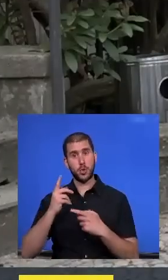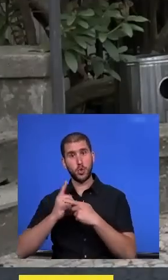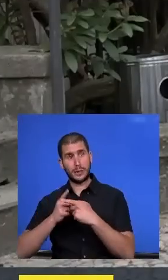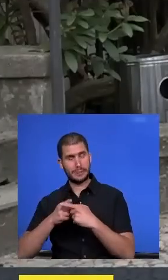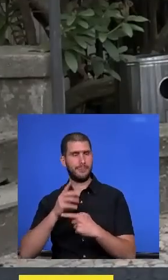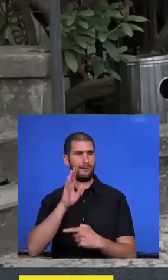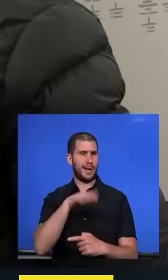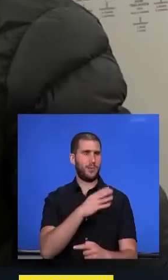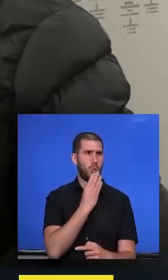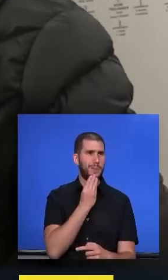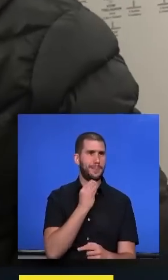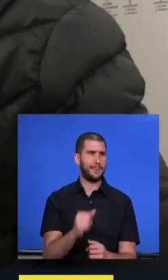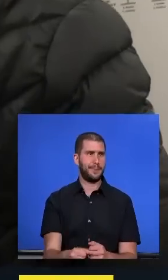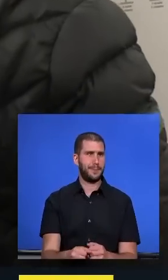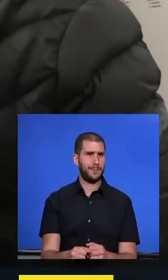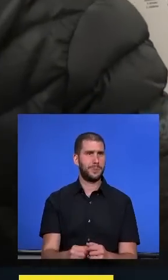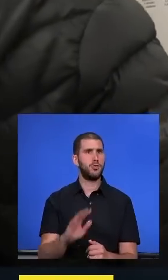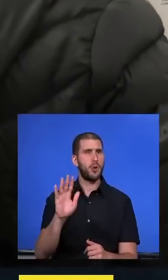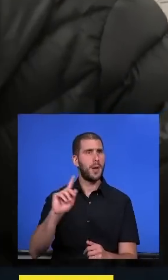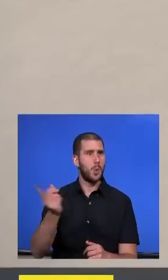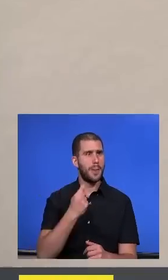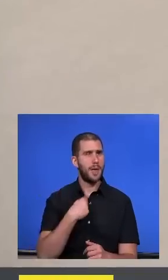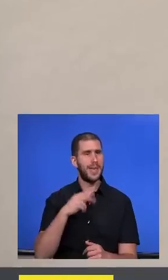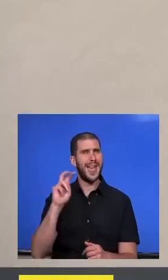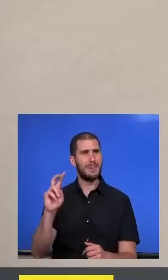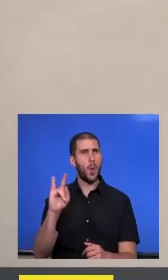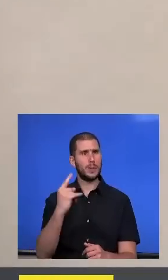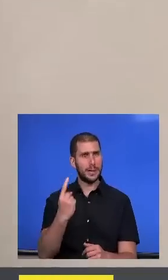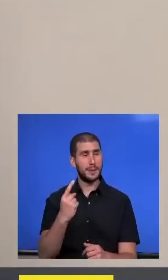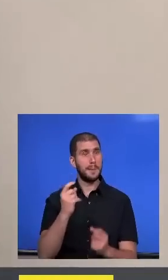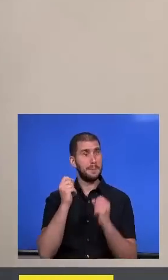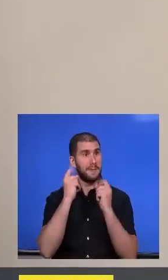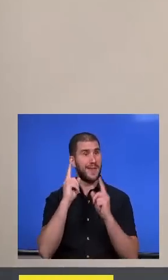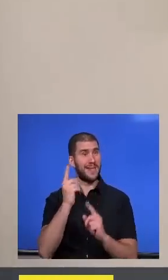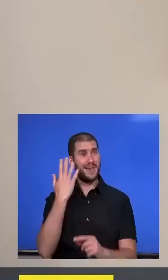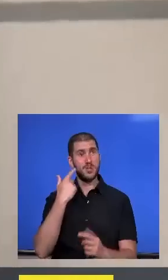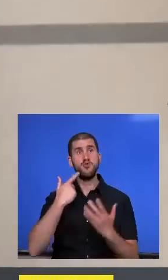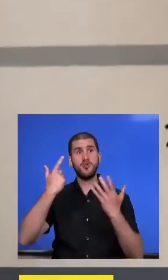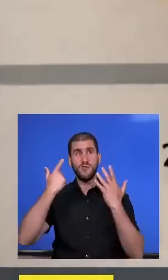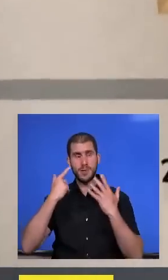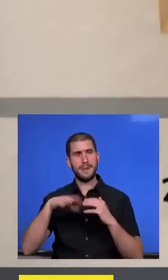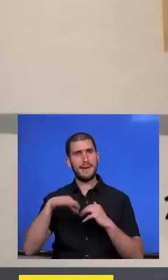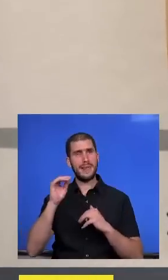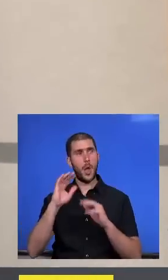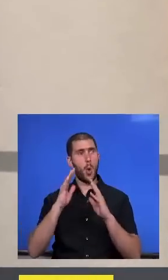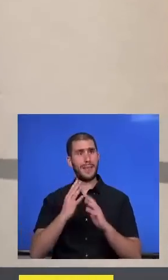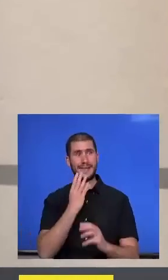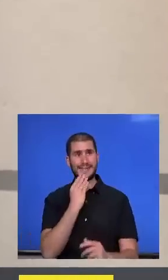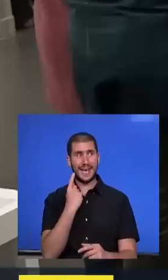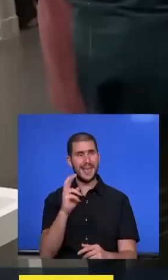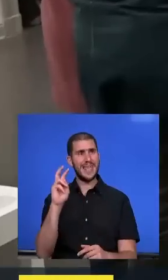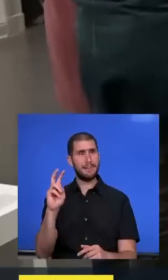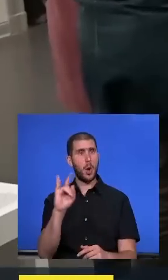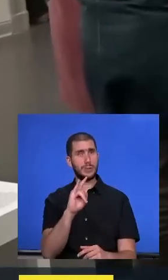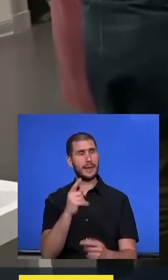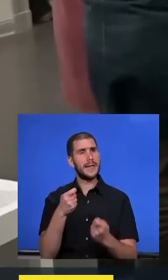וגם של היהודים. Hello everyone, I'm ענבר חוצן. די מפתיע, אבל רק לפני 7 שנים גילתה האומנית הישראלית ענבר חוצן